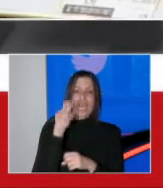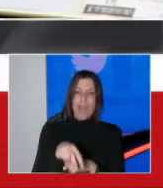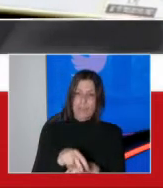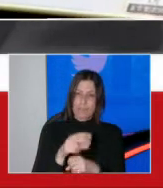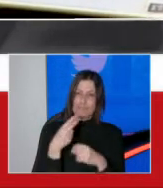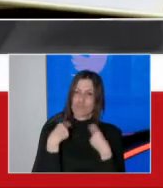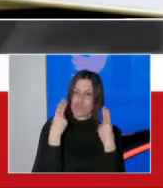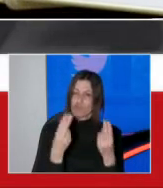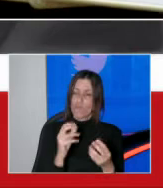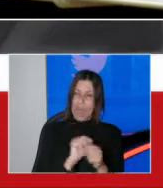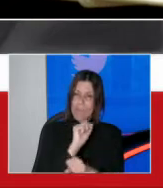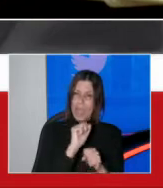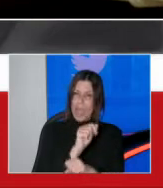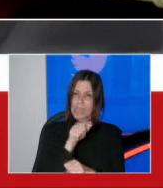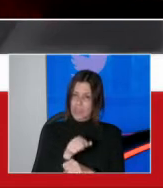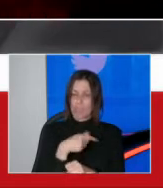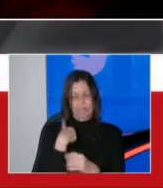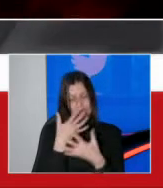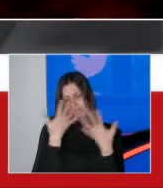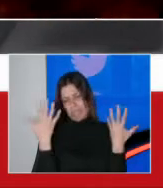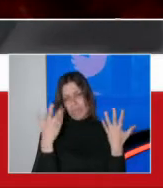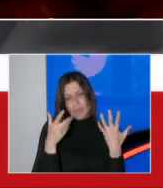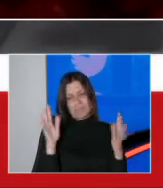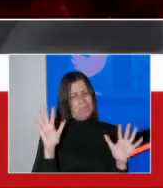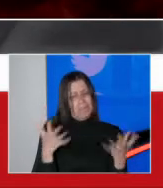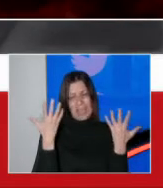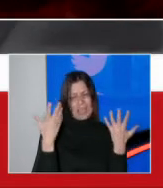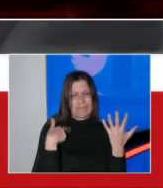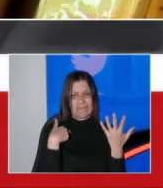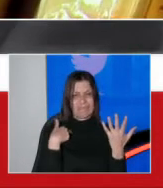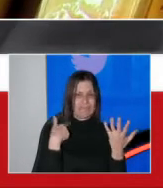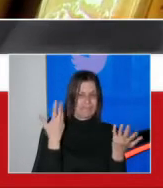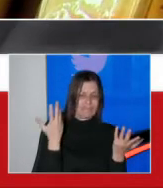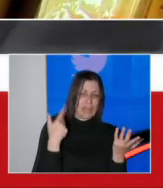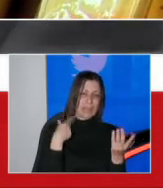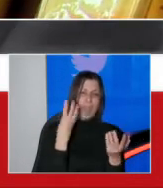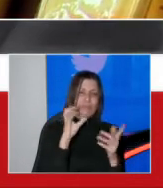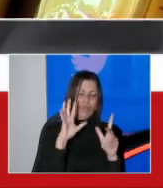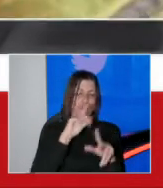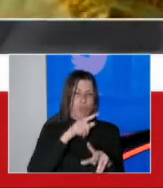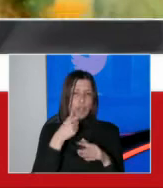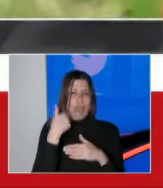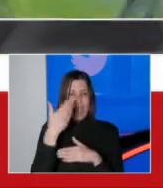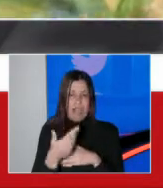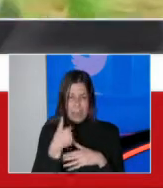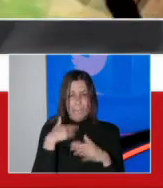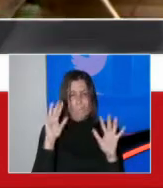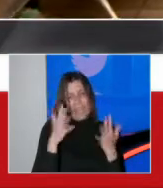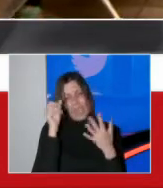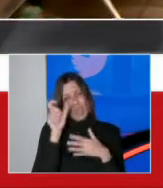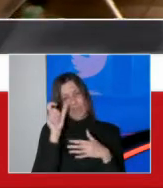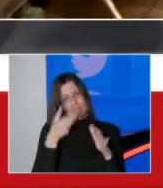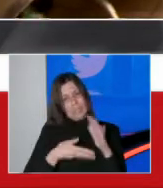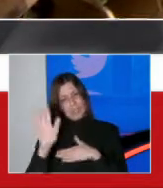שוב למחאה הזו, ואין לי ספק שמהר מאוד, אנחנו בסך הכל שוב, 48 שעות אחרי, מהר מאוד אנשים